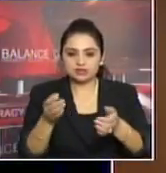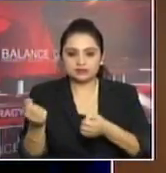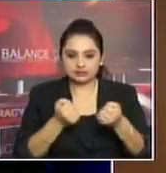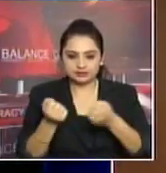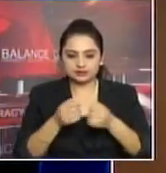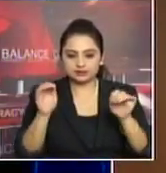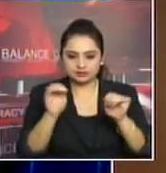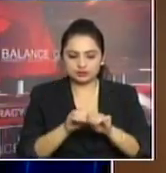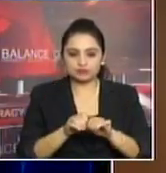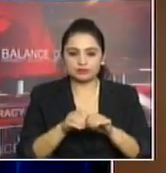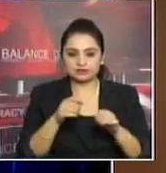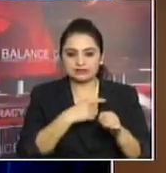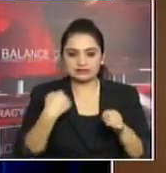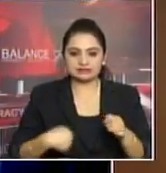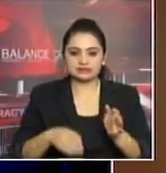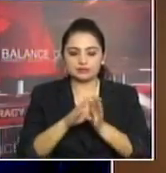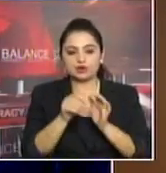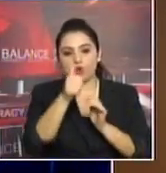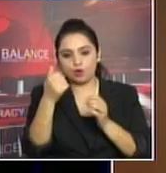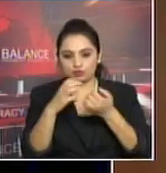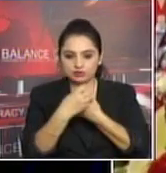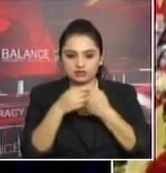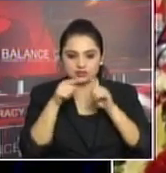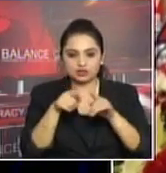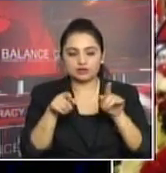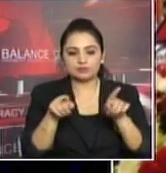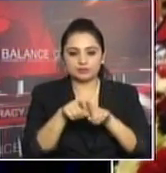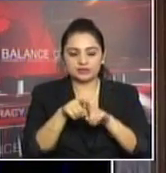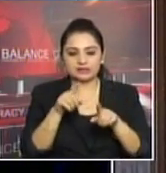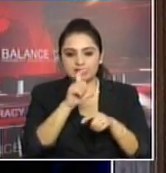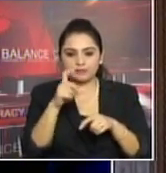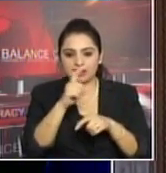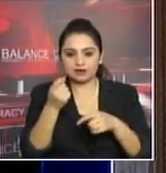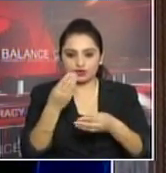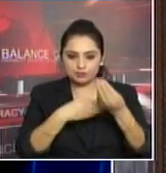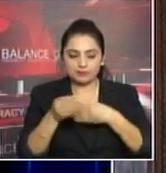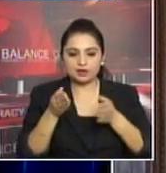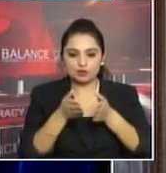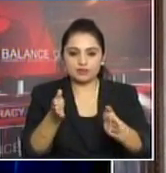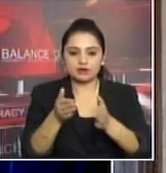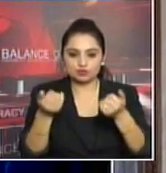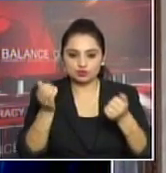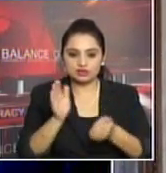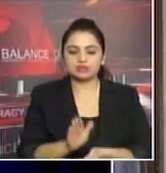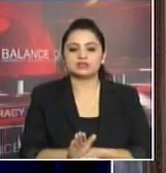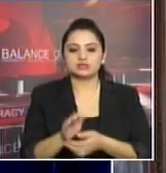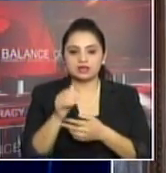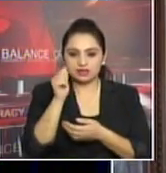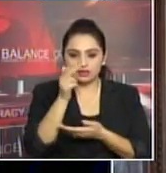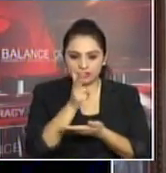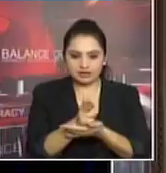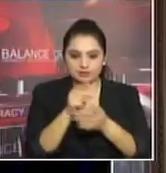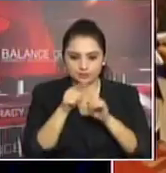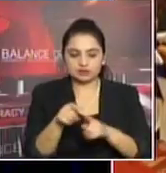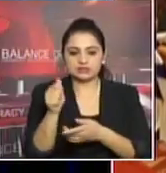भए चीन हुँदै तेस्रो मुलुकसँग पनि नेपालका लागि व्यापारको बाटो खुल्नेछ। क्यामेरा पर्सन ध्रुव अधिकारीका साथमा एबिसी